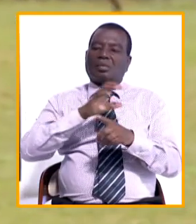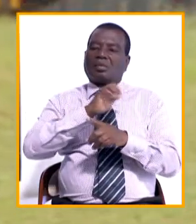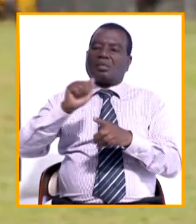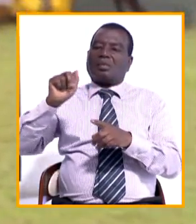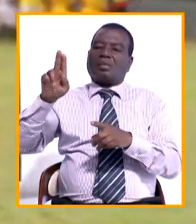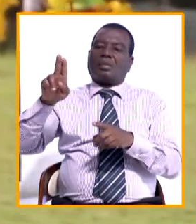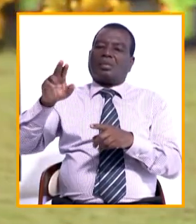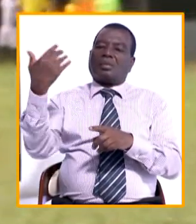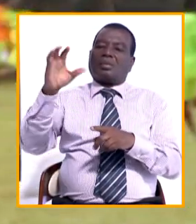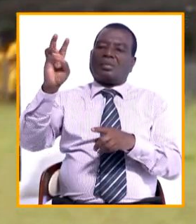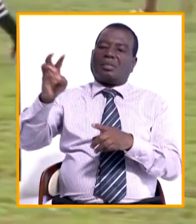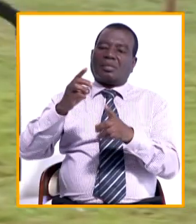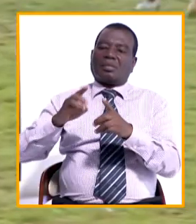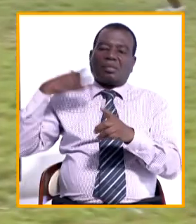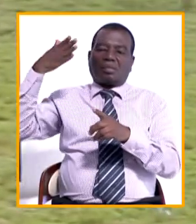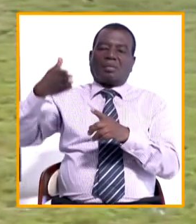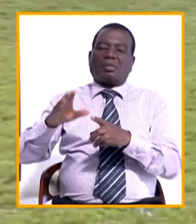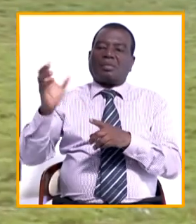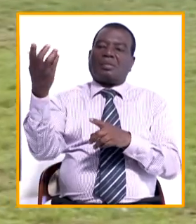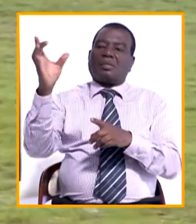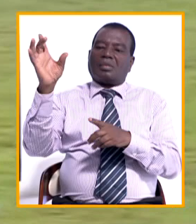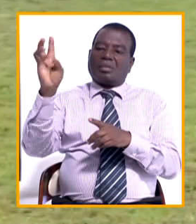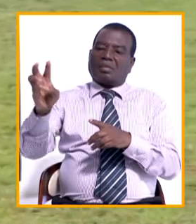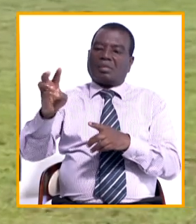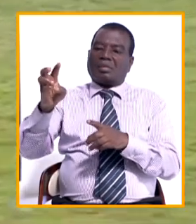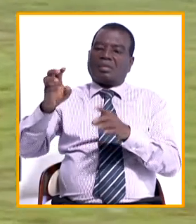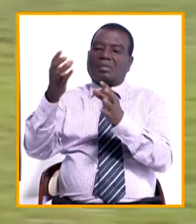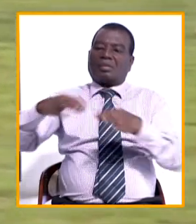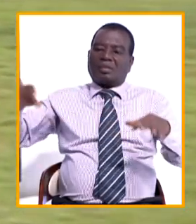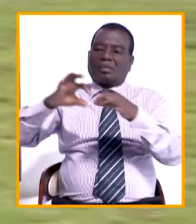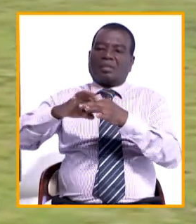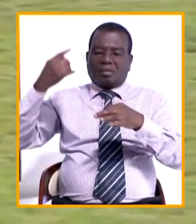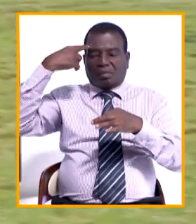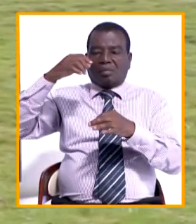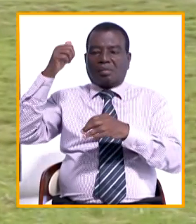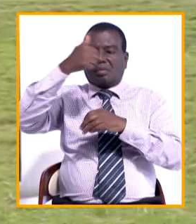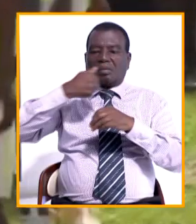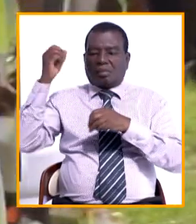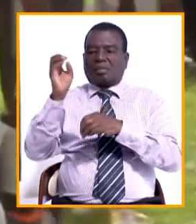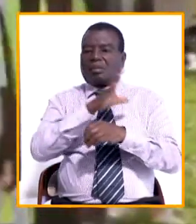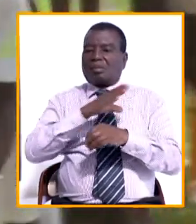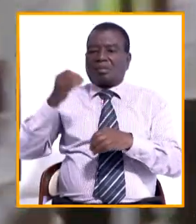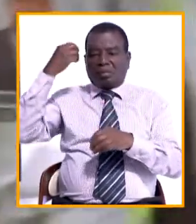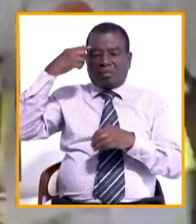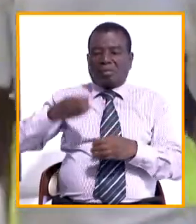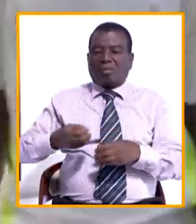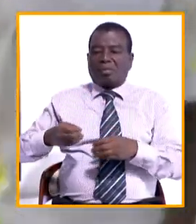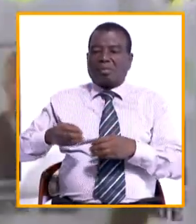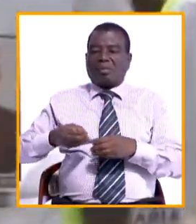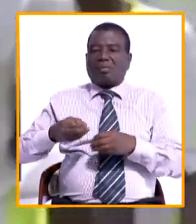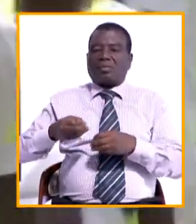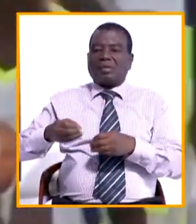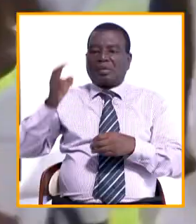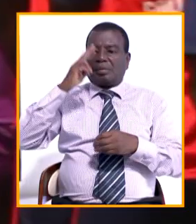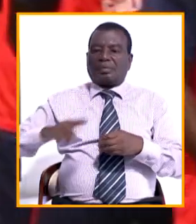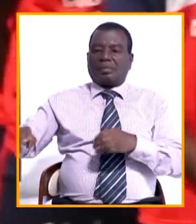16 fédérations de football d'Afrique de l'Ouest vont se réunir en Côte d'Ivoire pour la promotion du sport roi dans les écoles. Un